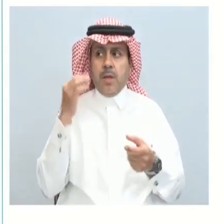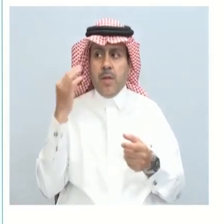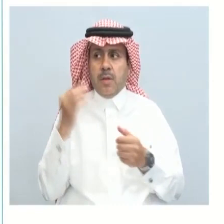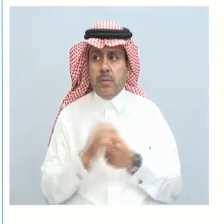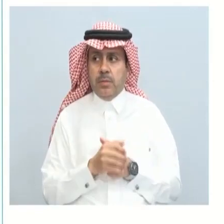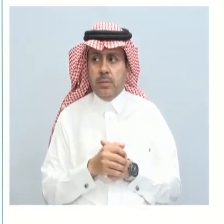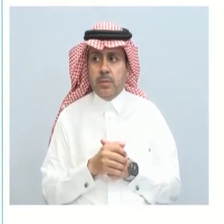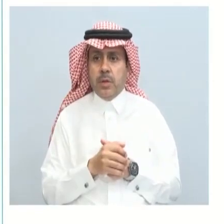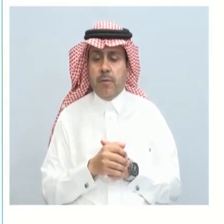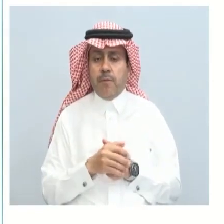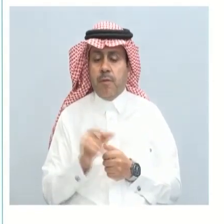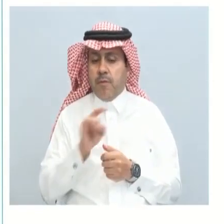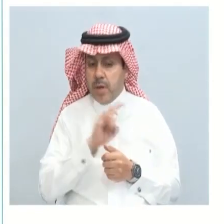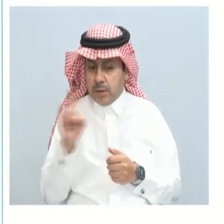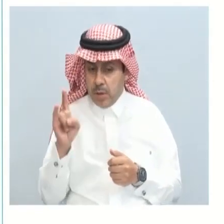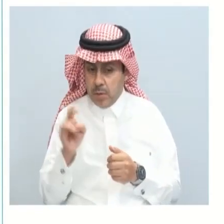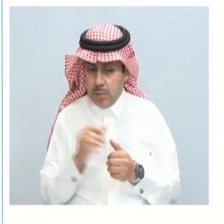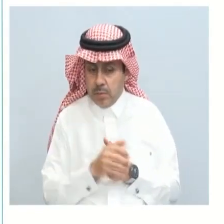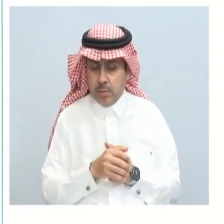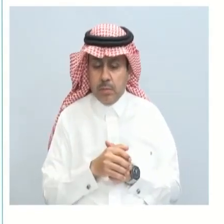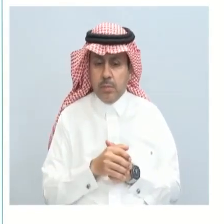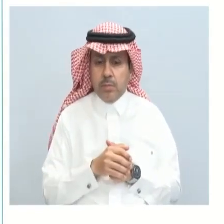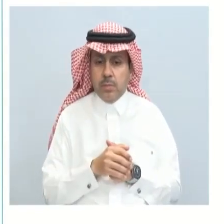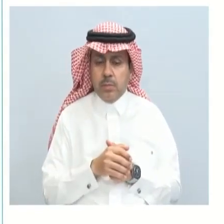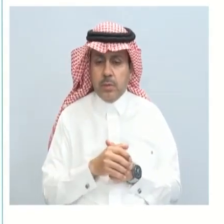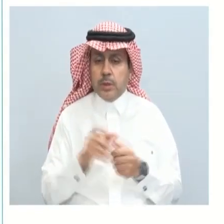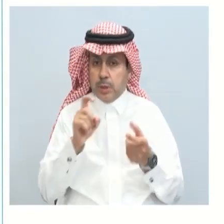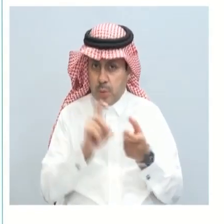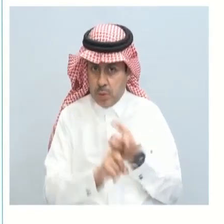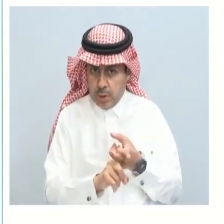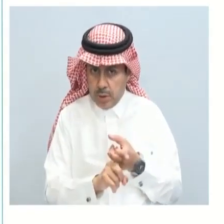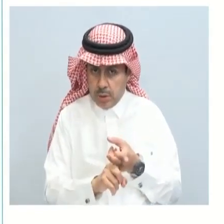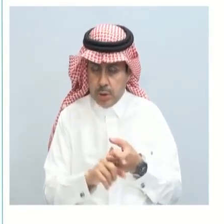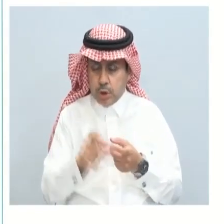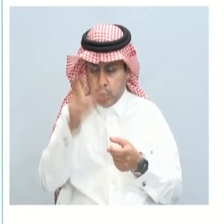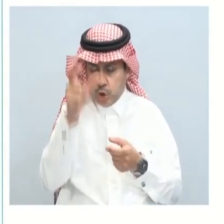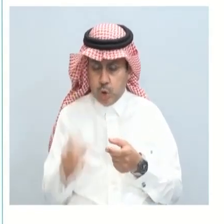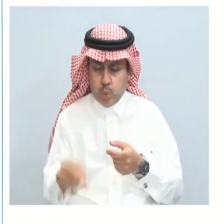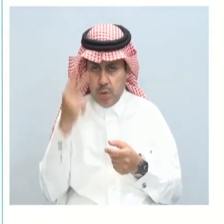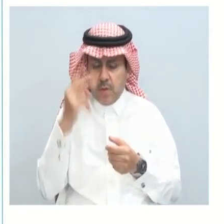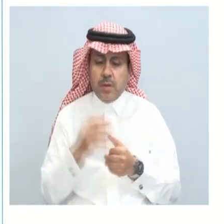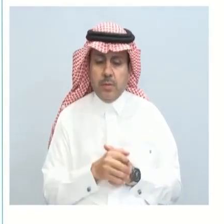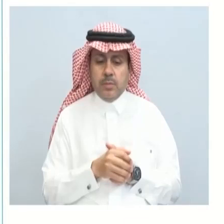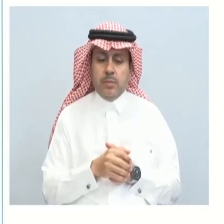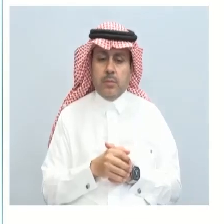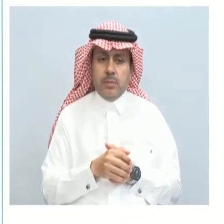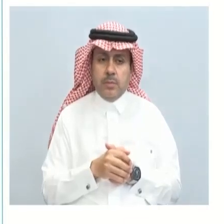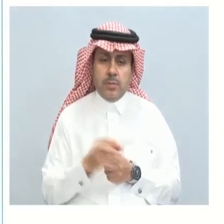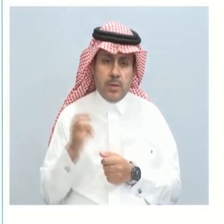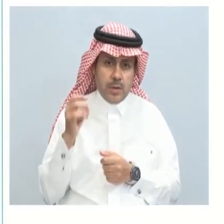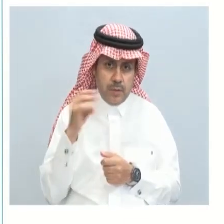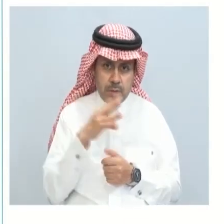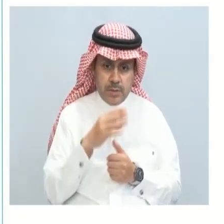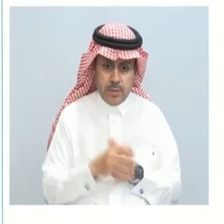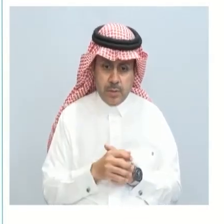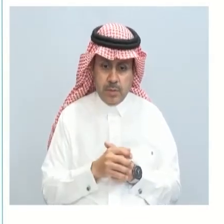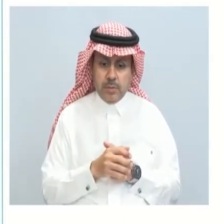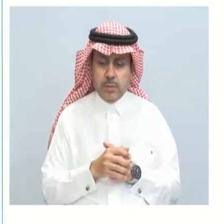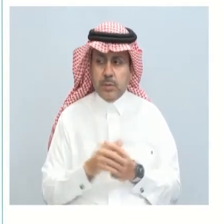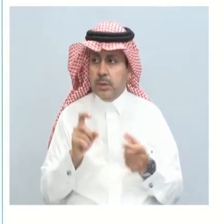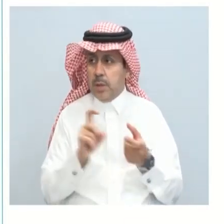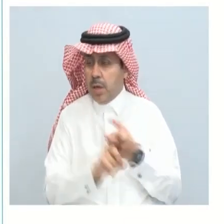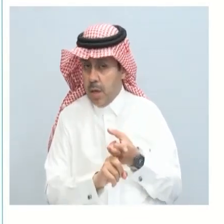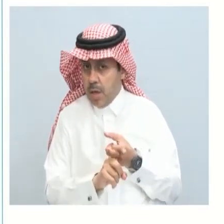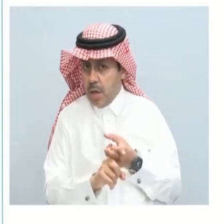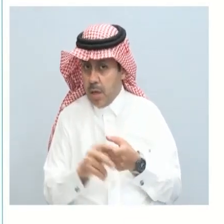فلا تحل له من بعد حتى تنكح زوجا غيره فان طلقها طلقها